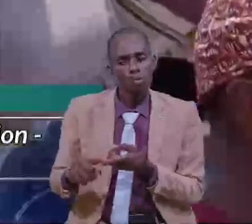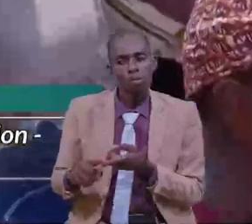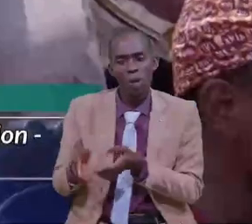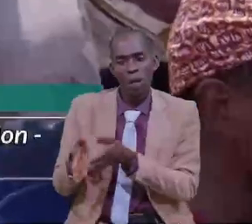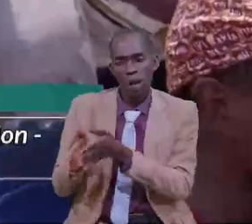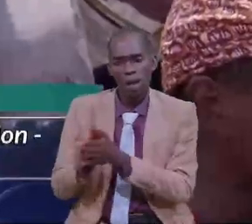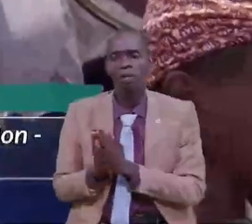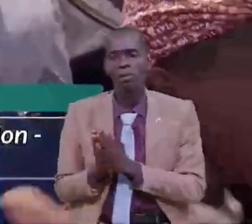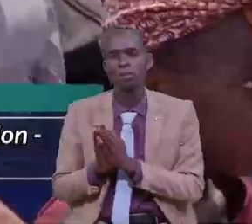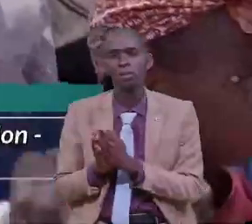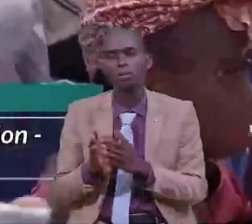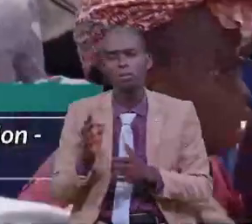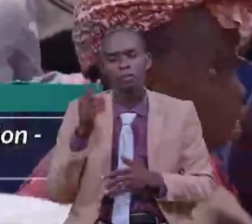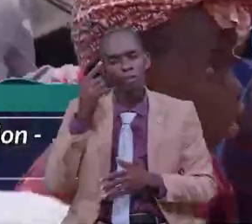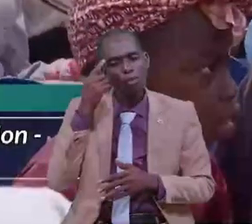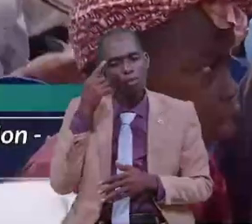et il voulait demander